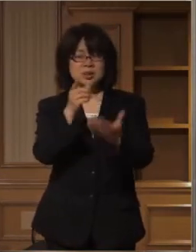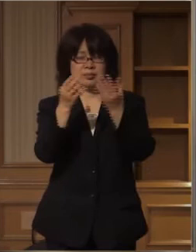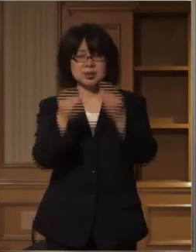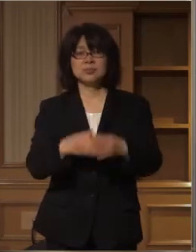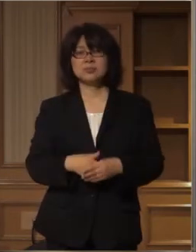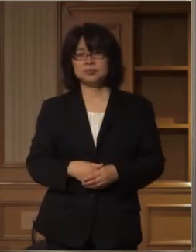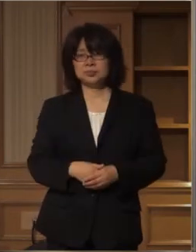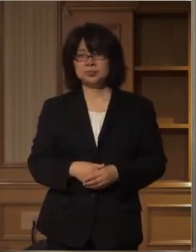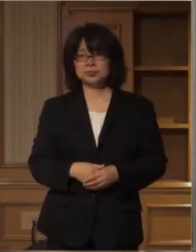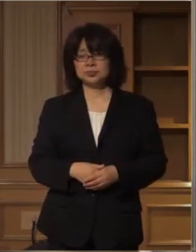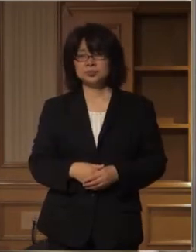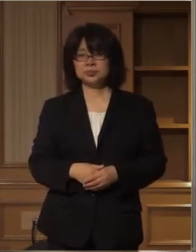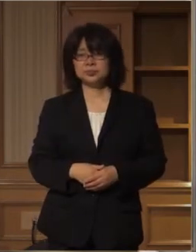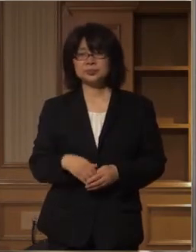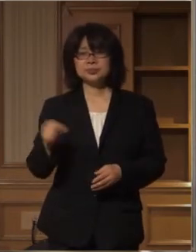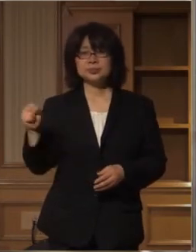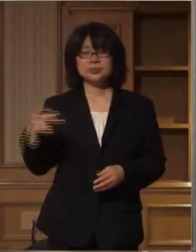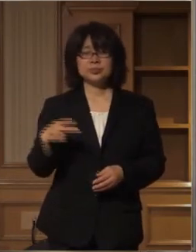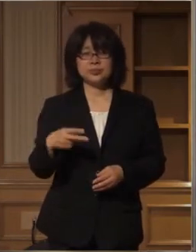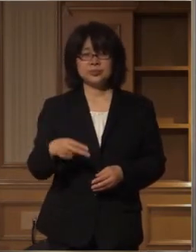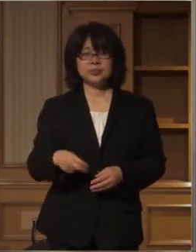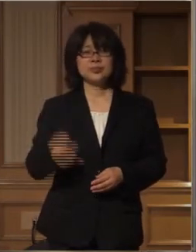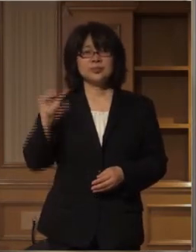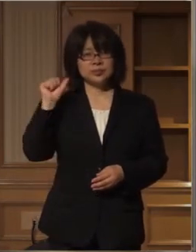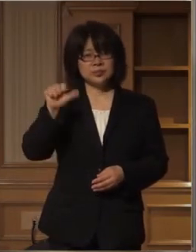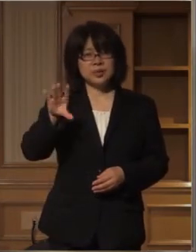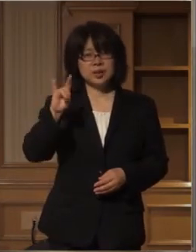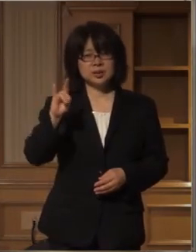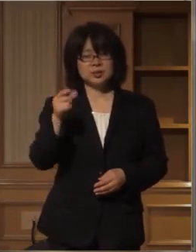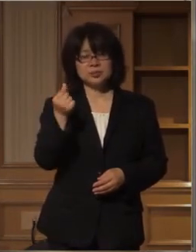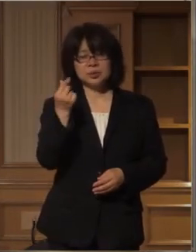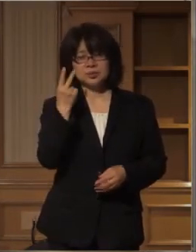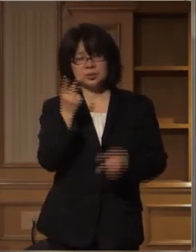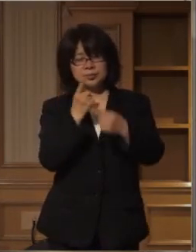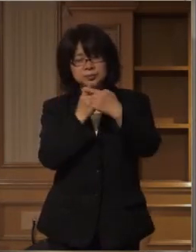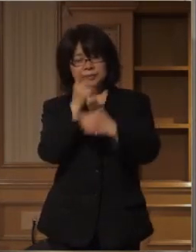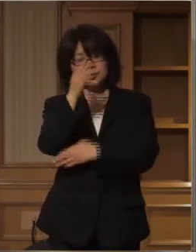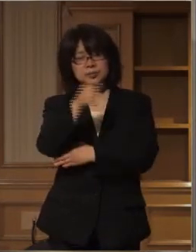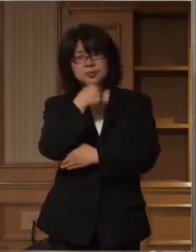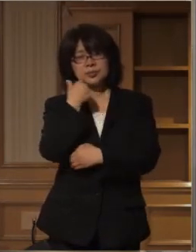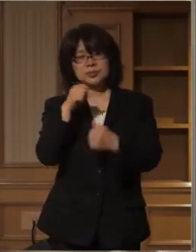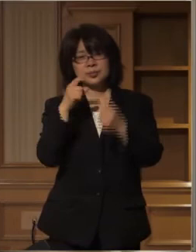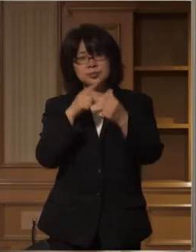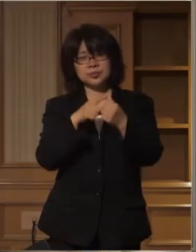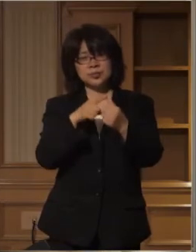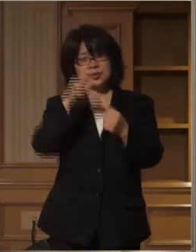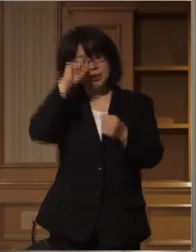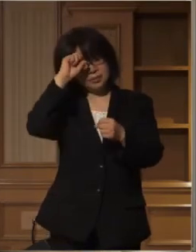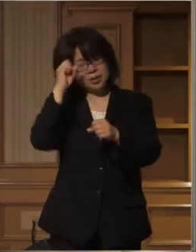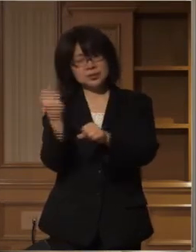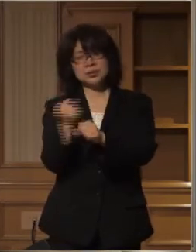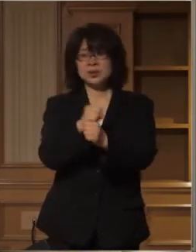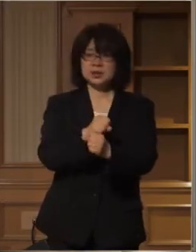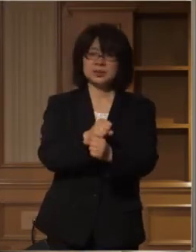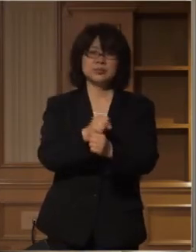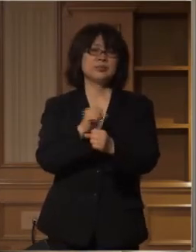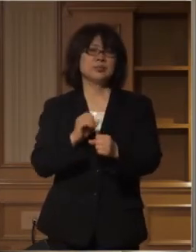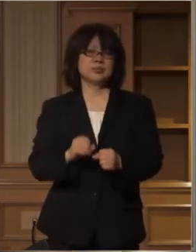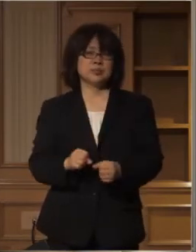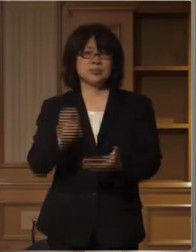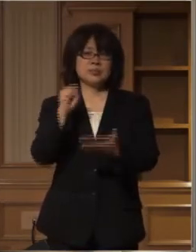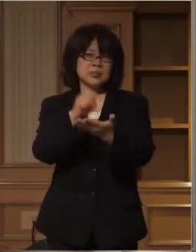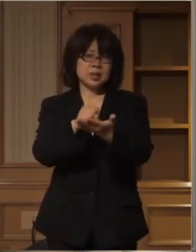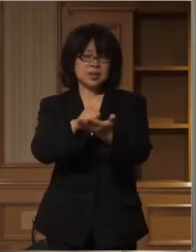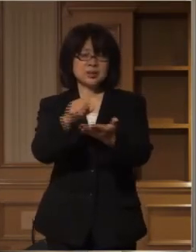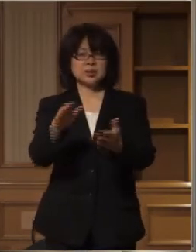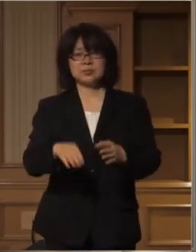受けてからですね、それから皆さんどうなったと思いますかって話をされたんですね。そしてその後にですね、どんどんその言葉が与え